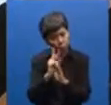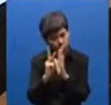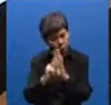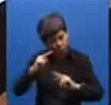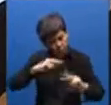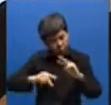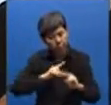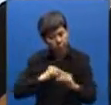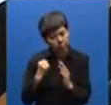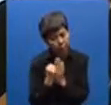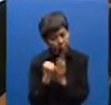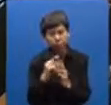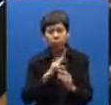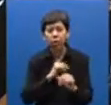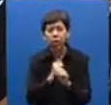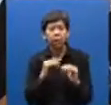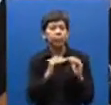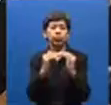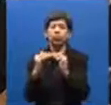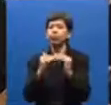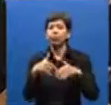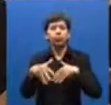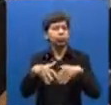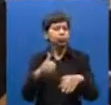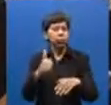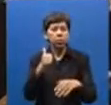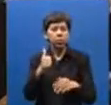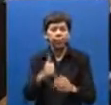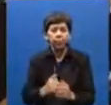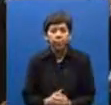หมายที่สำคัญเพื่อสร้างความเป็นธรรมให้กับทุกฝ่าย